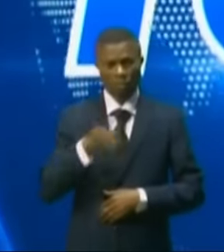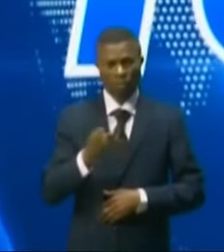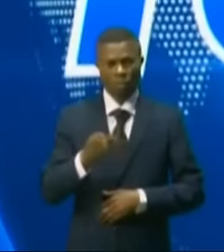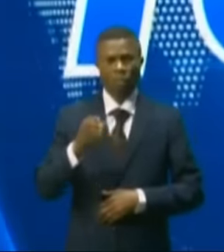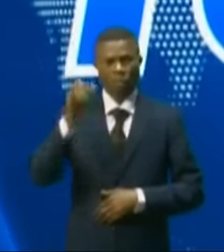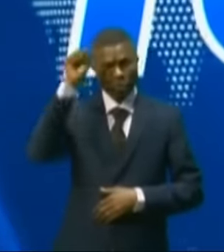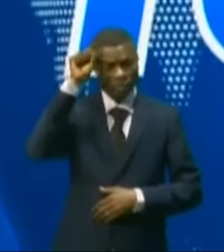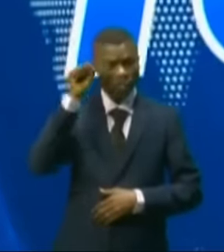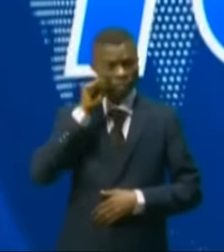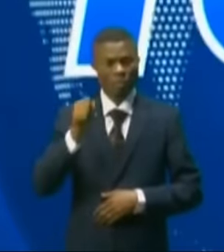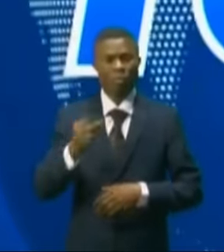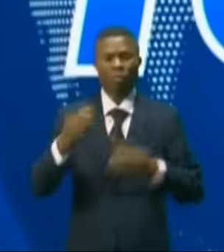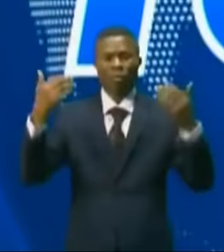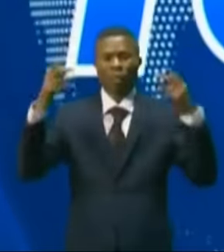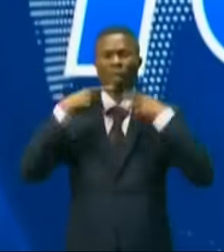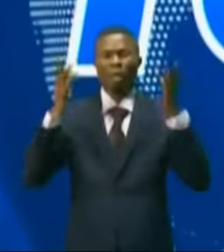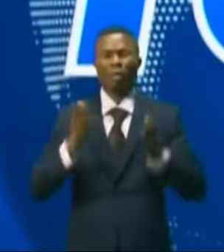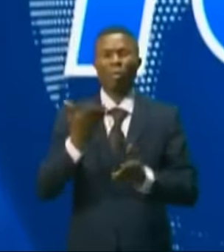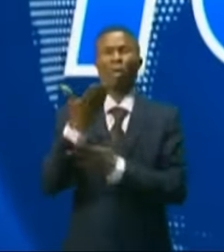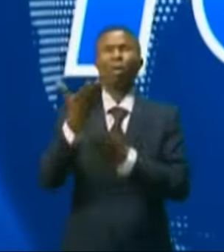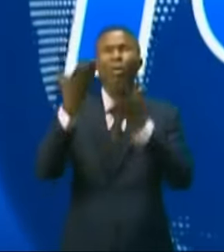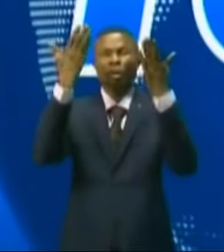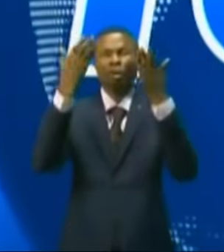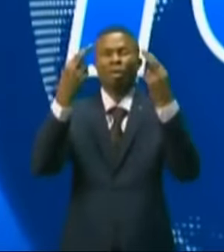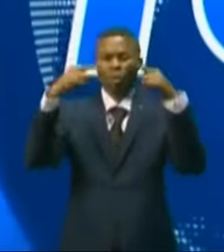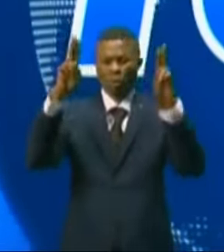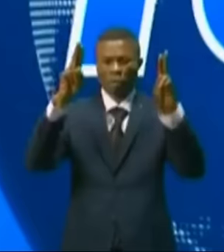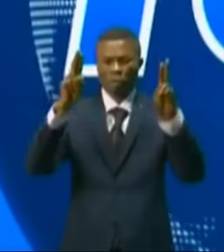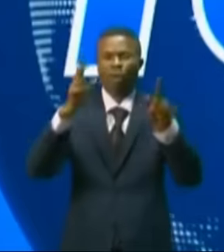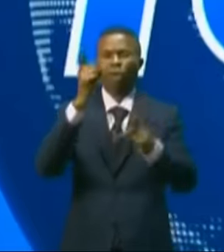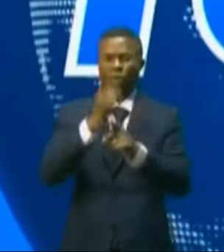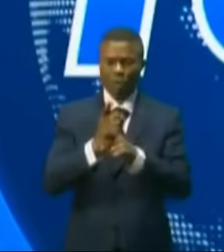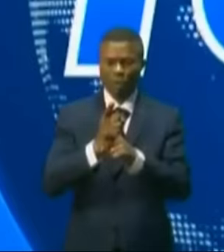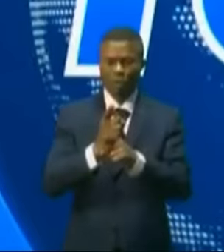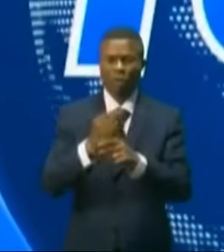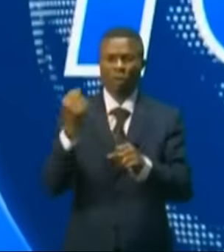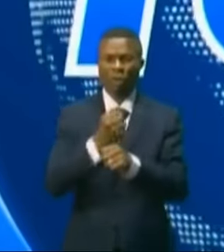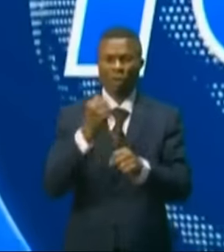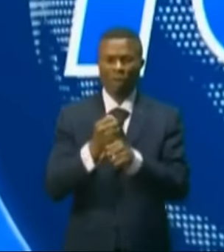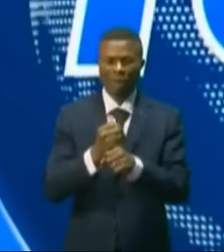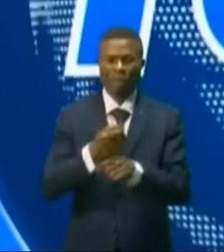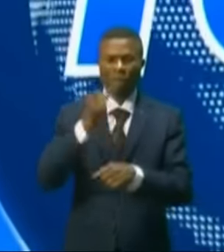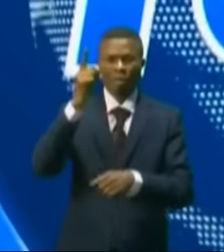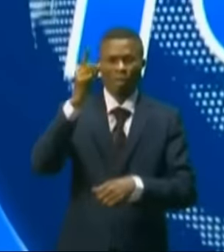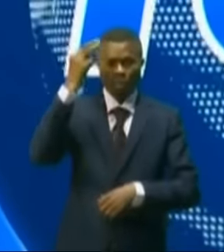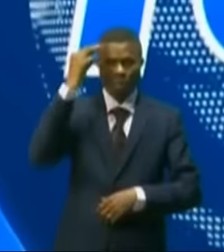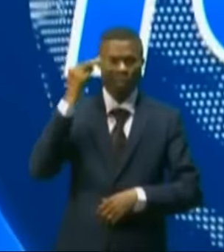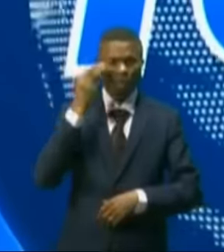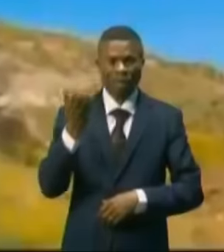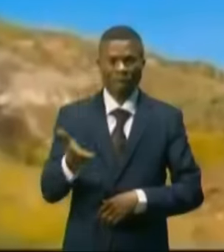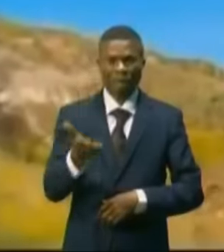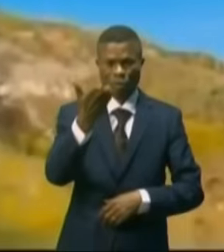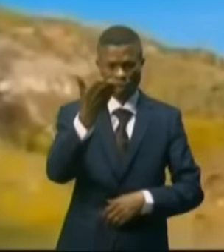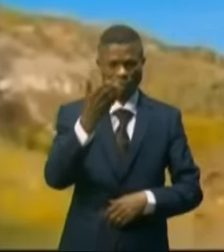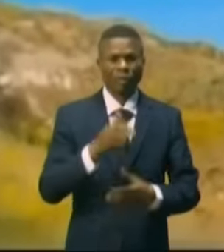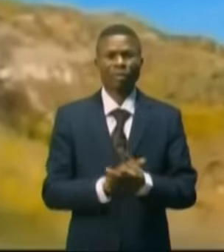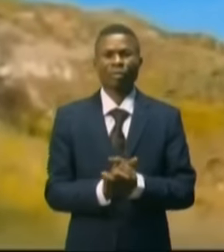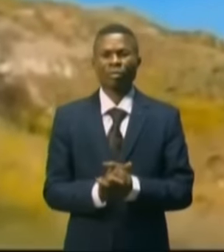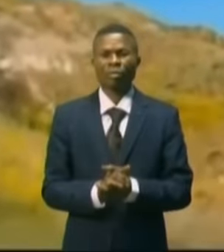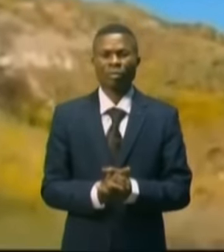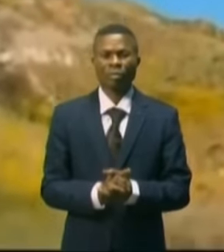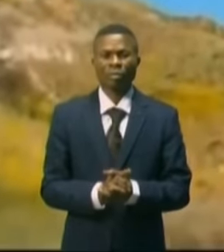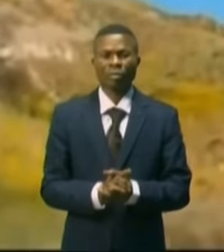souminois, les hommes des dieux implorent l'Éternel pour la réussite sans faille de cette nouvelle équipe gouvernementale. Les